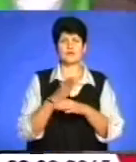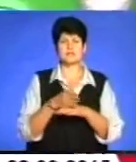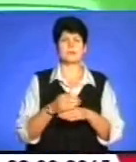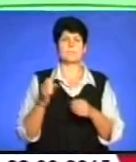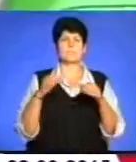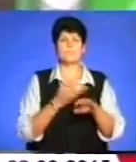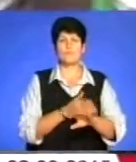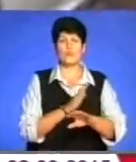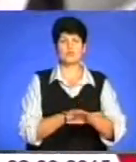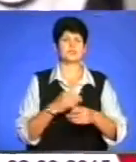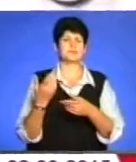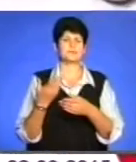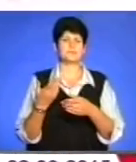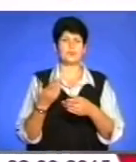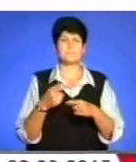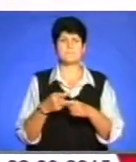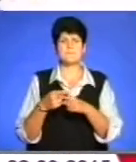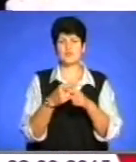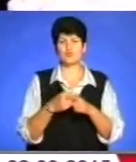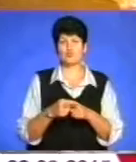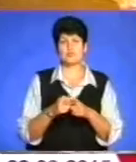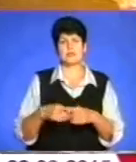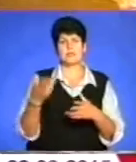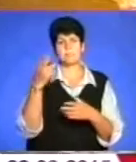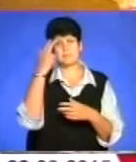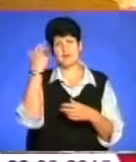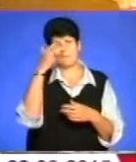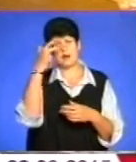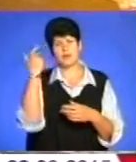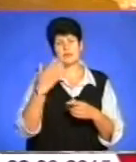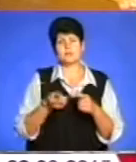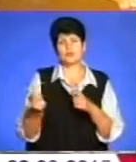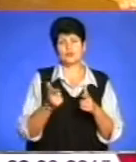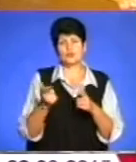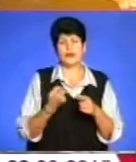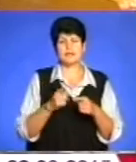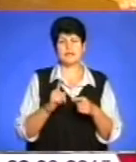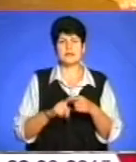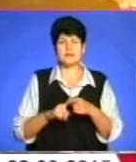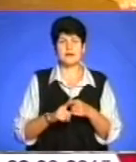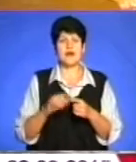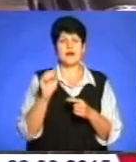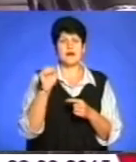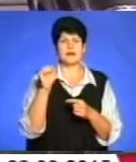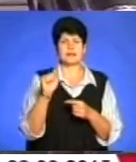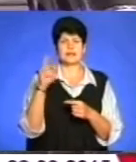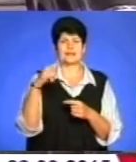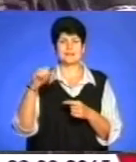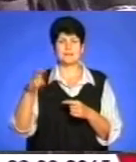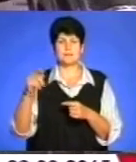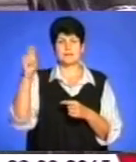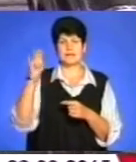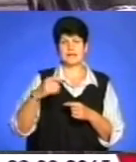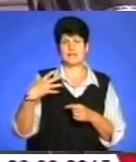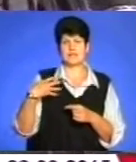та Прибалтики, продемонстрували свої автівки тернополянам. Ангеліна Женчишин приїхала зі Львова на своєму